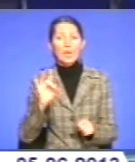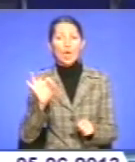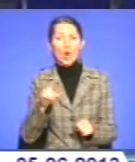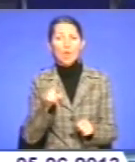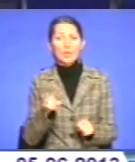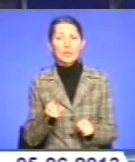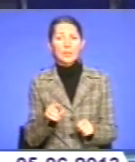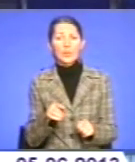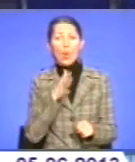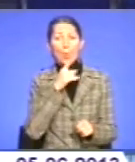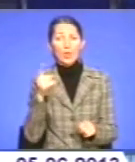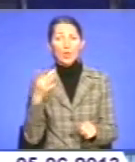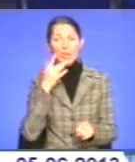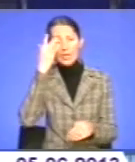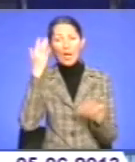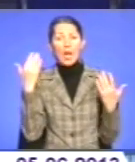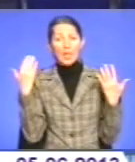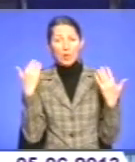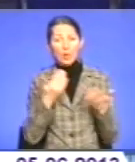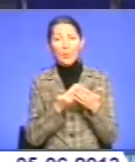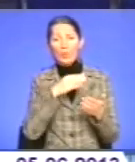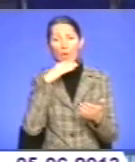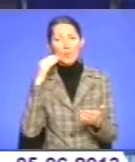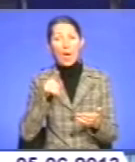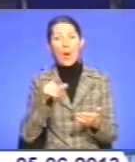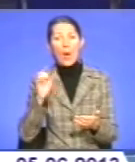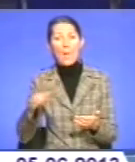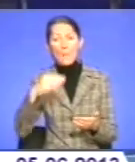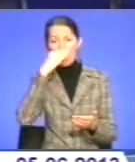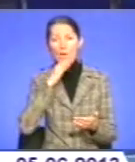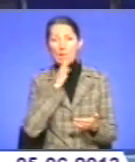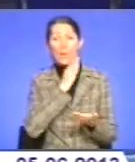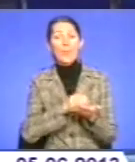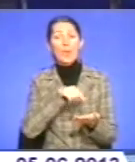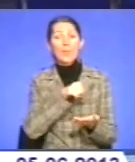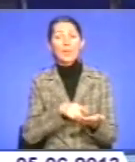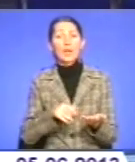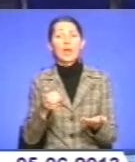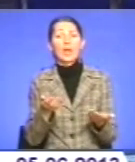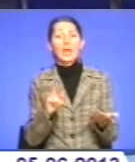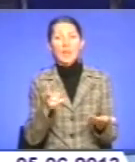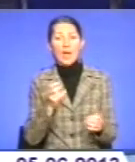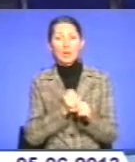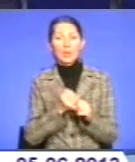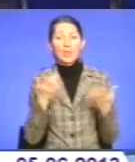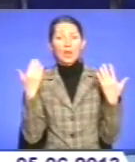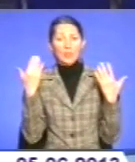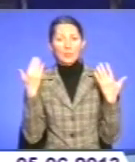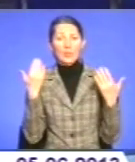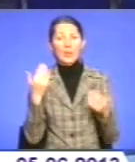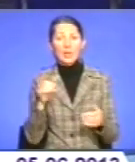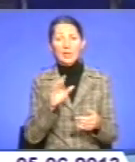У період літніх канікул перед багатьма батьками постає запитання, як влаштувати дозвілля дитини, поки дорослі на